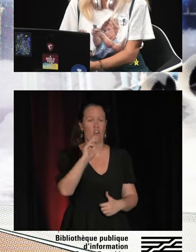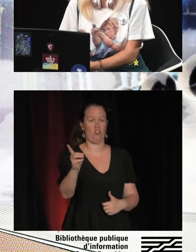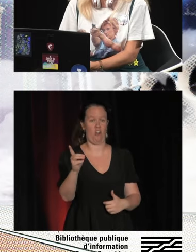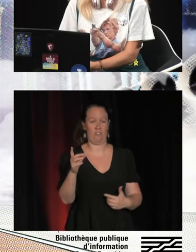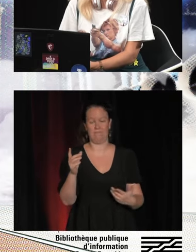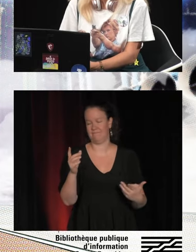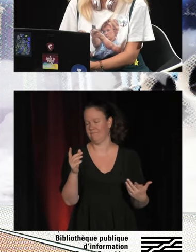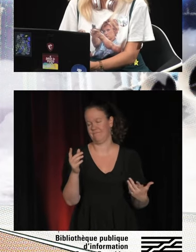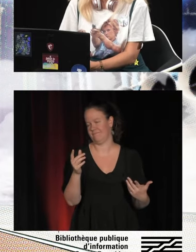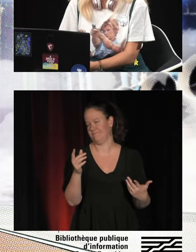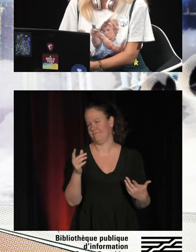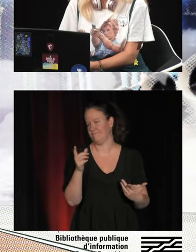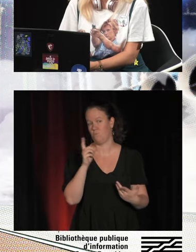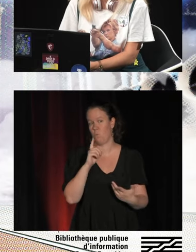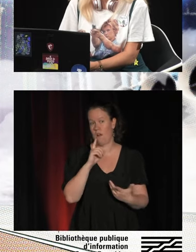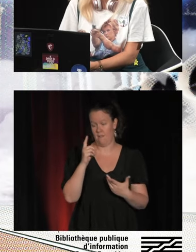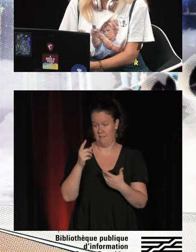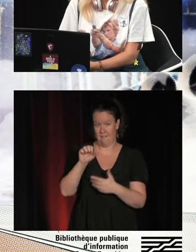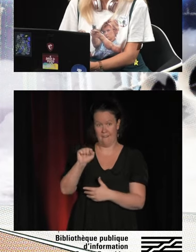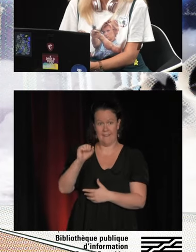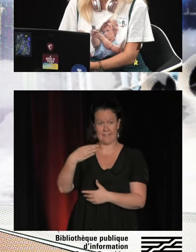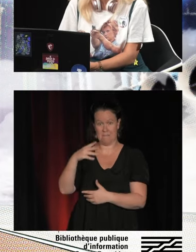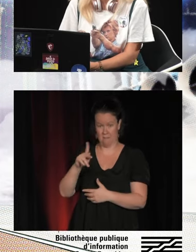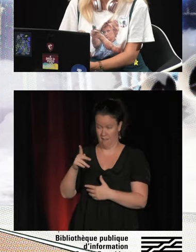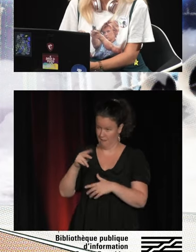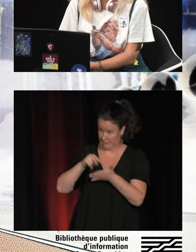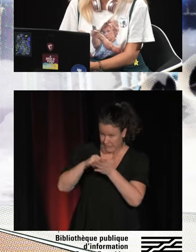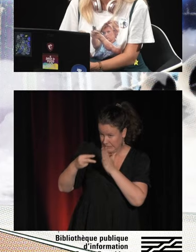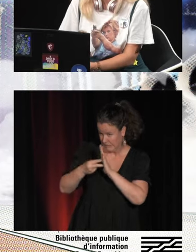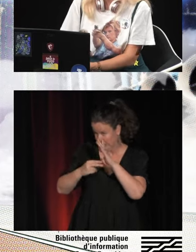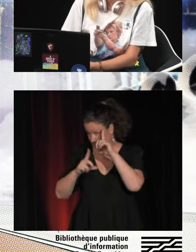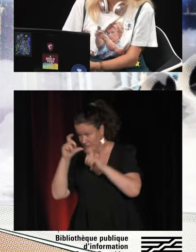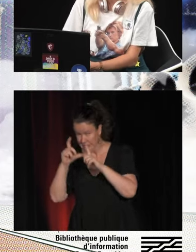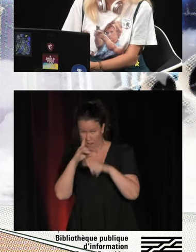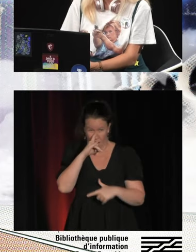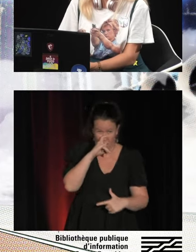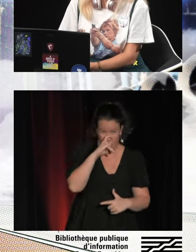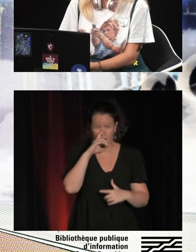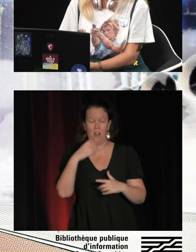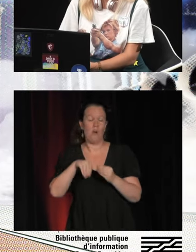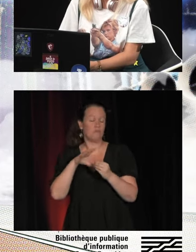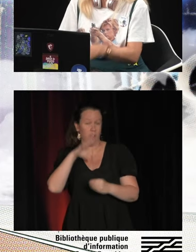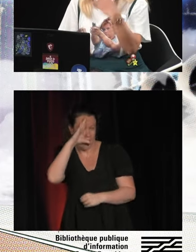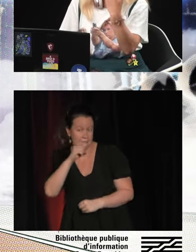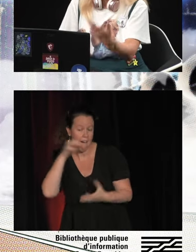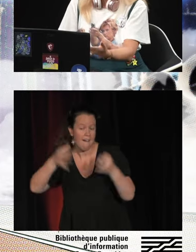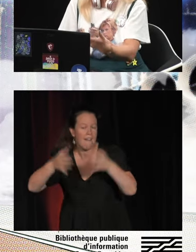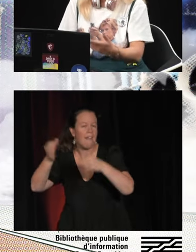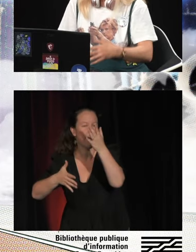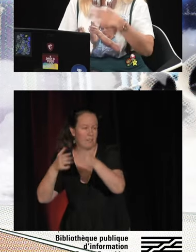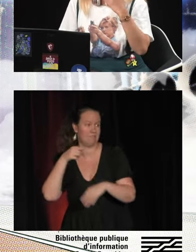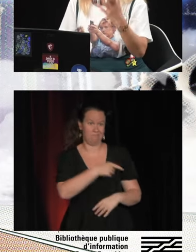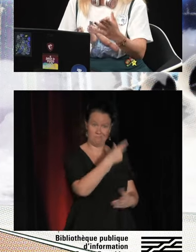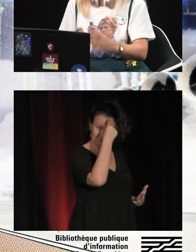c'est beaucoup plus technique à apprendre et infernal et injuste et impardonnable, et il y a de la RNG, etc. Alors que